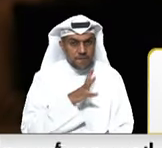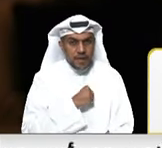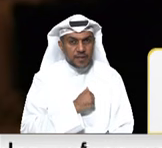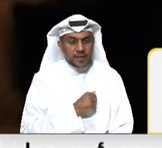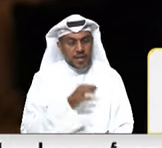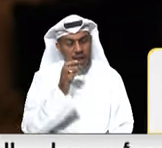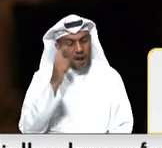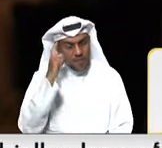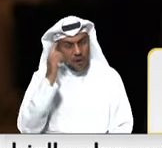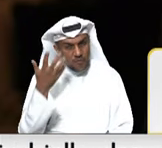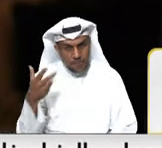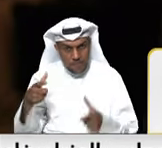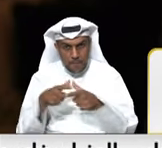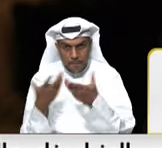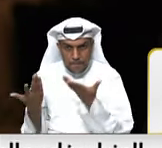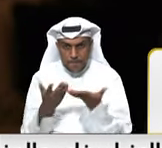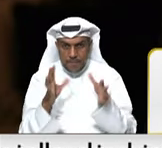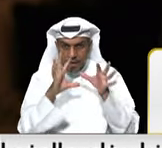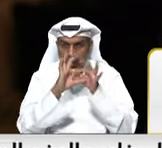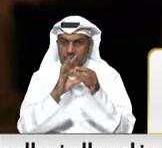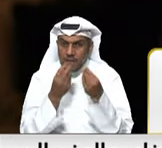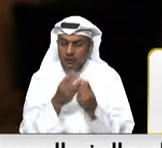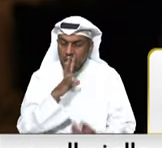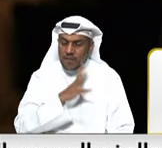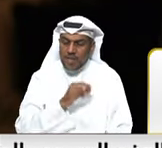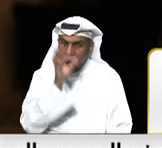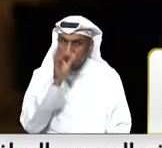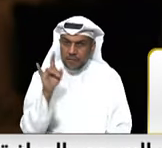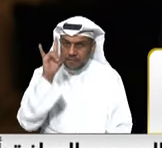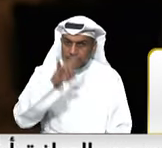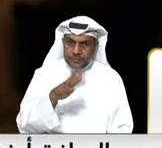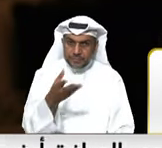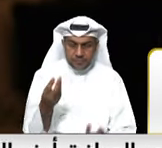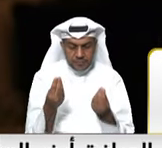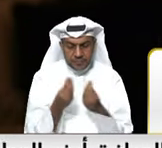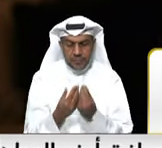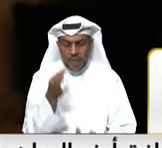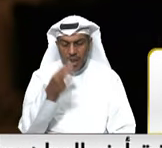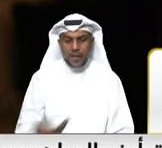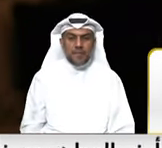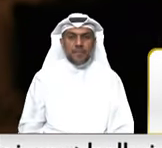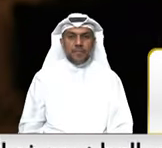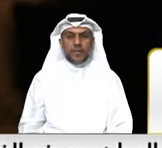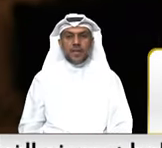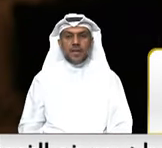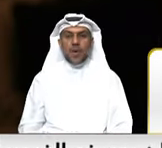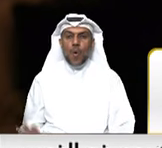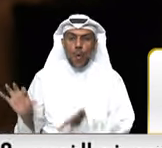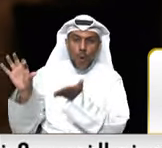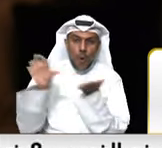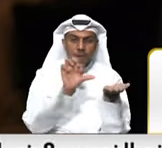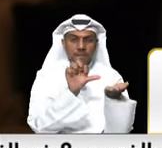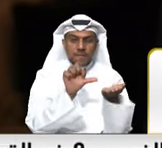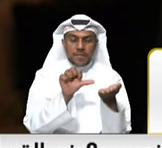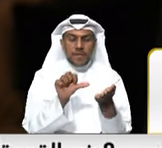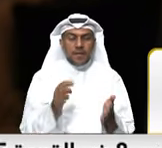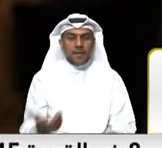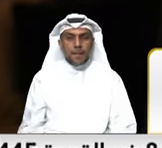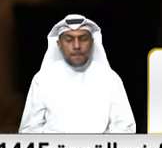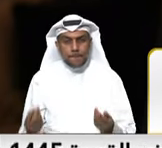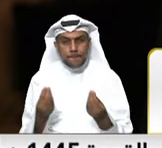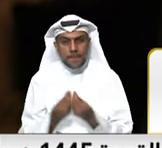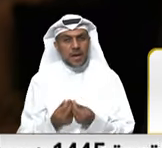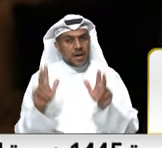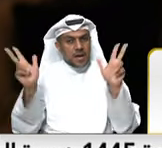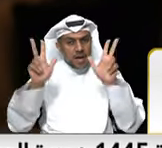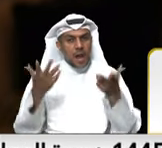حاضرة سواء على الصعيد السياسي من خلال ممثليها والوفد الفلسطيني، أو على الصعيد الإعلامي حتى